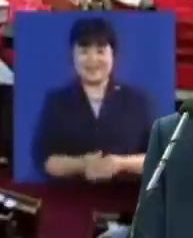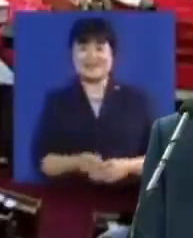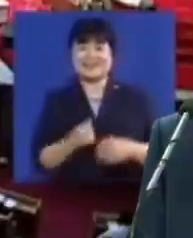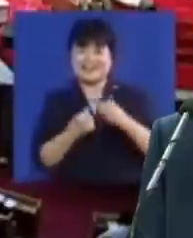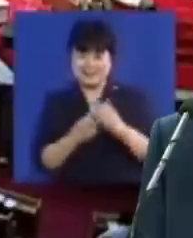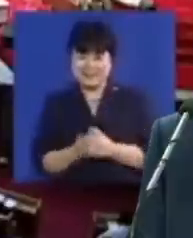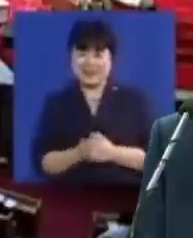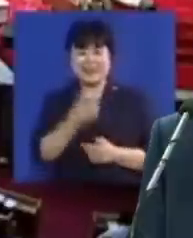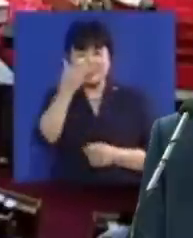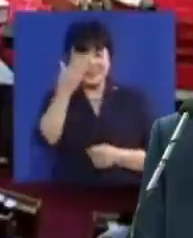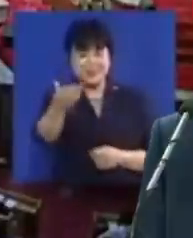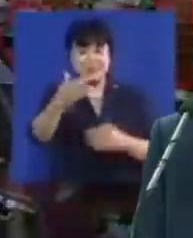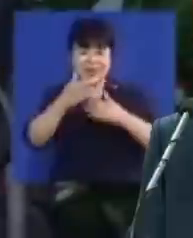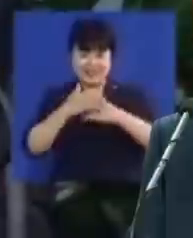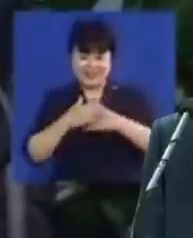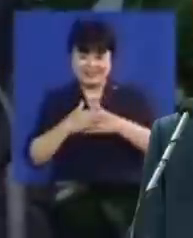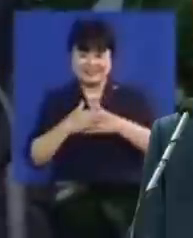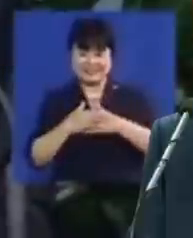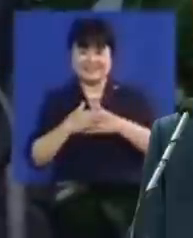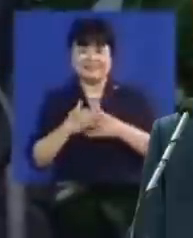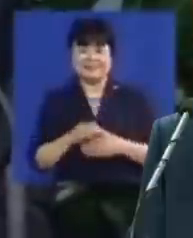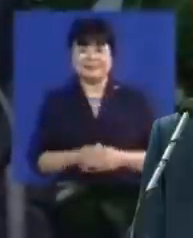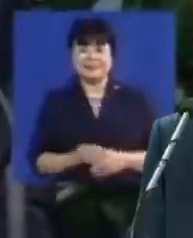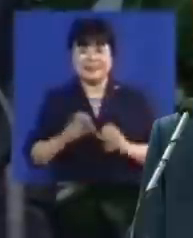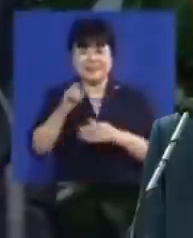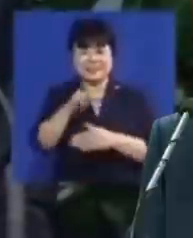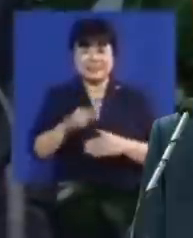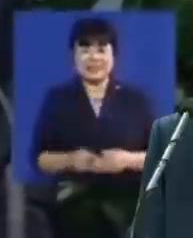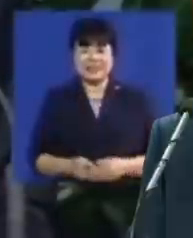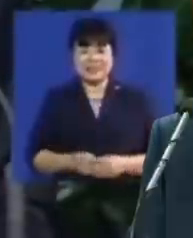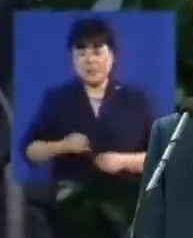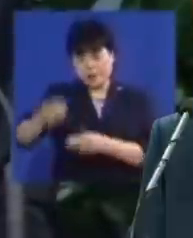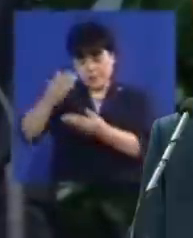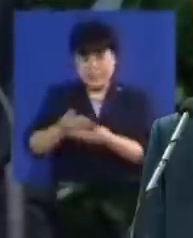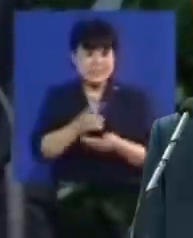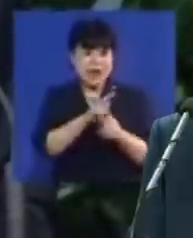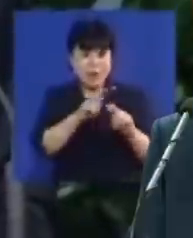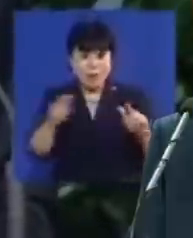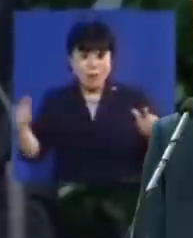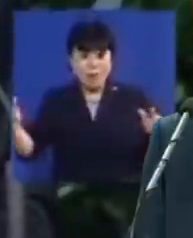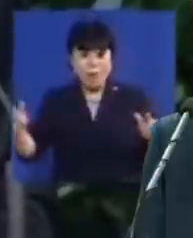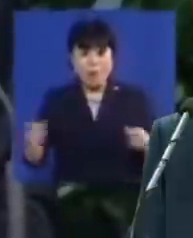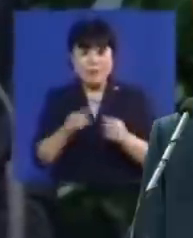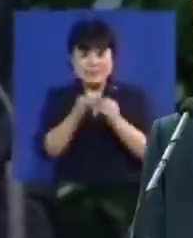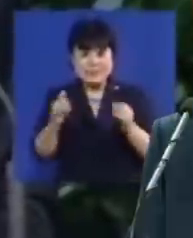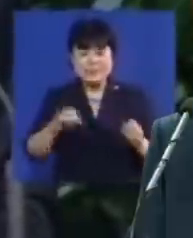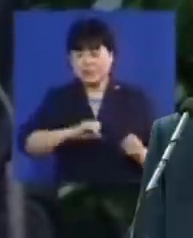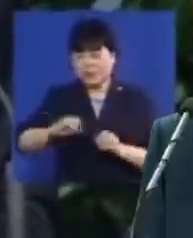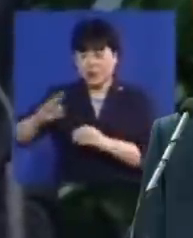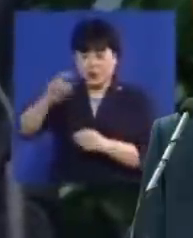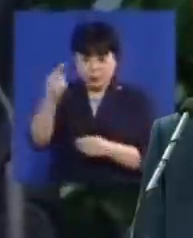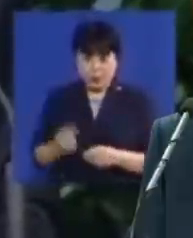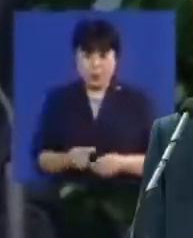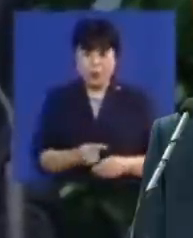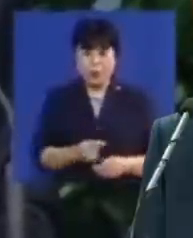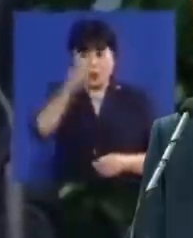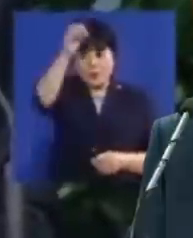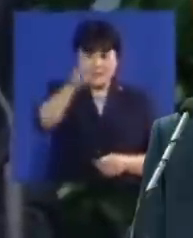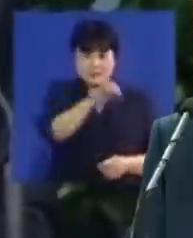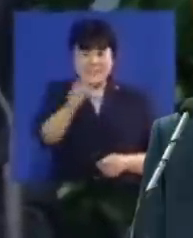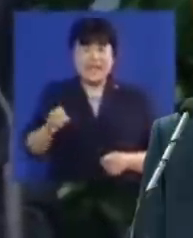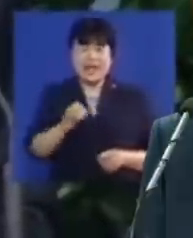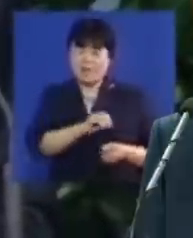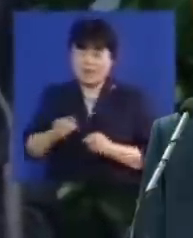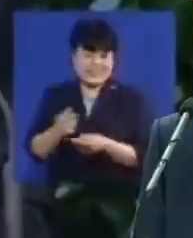그러므로 여러분과 나는 이 세상에 버림받지 않았습니다. 사람들이 버려도 십자가는